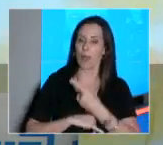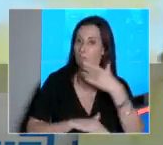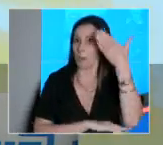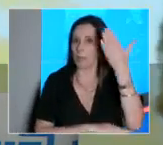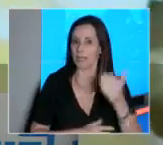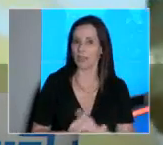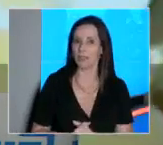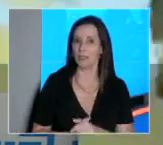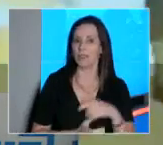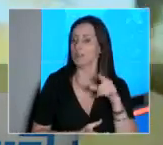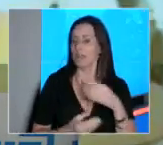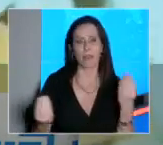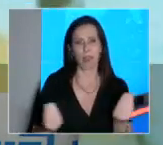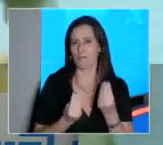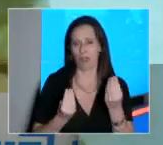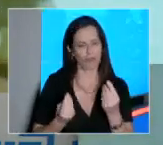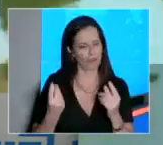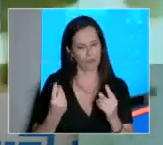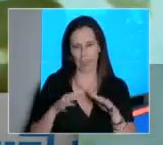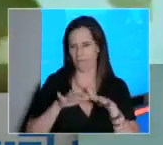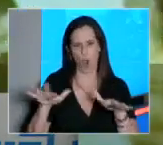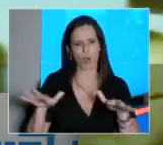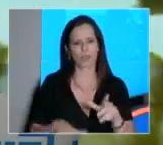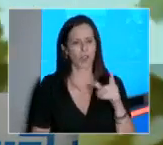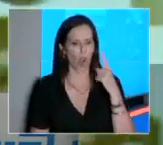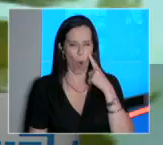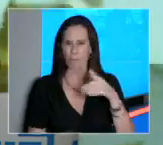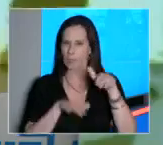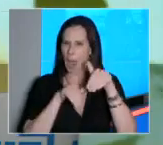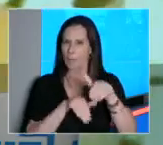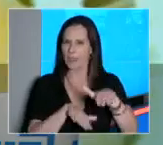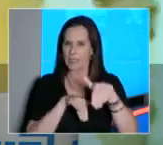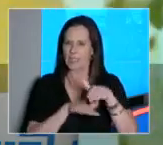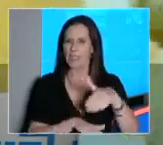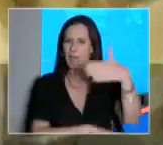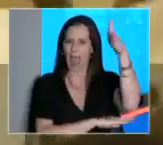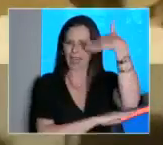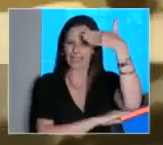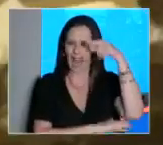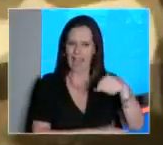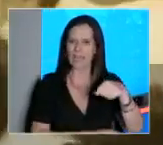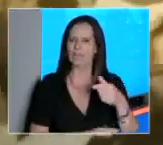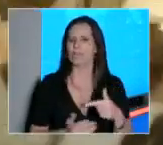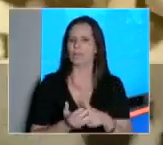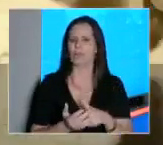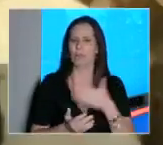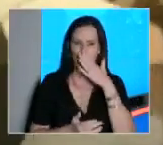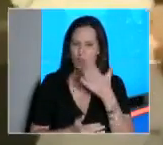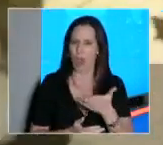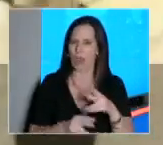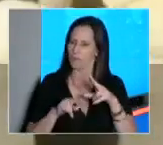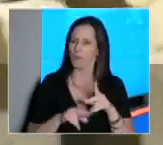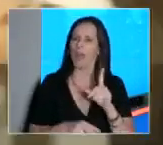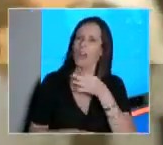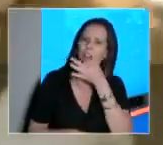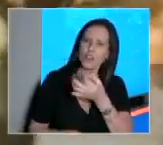המדינה, זה תופעה שכיחה. אנחנו רואים את המצעדים הגדולים, מצעד הדגלים, בטח זה אולי הסמל או הסימבול שנשאר